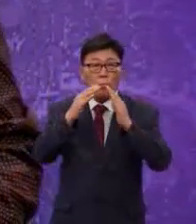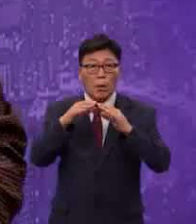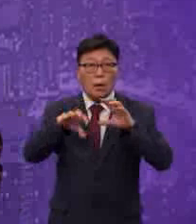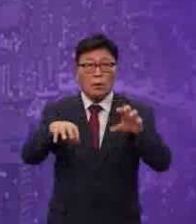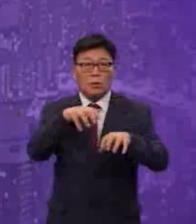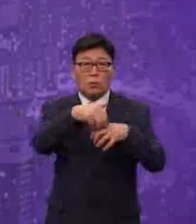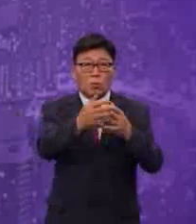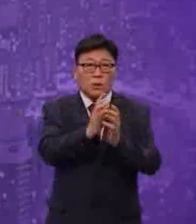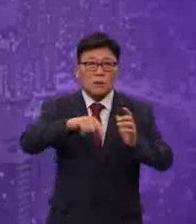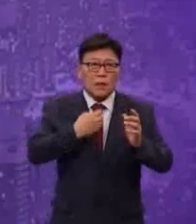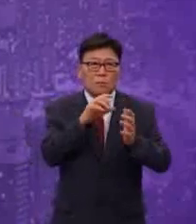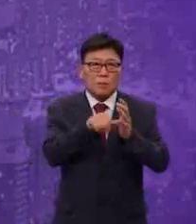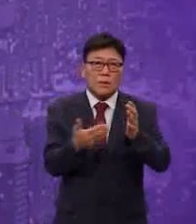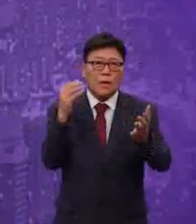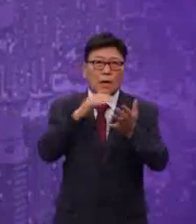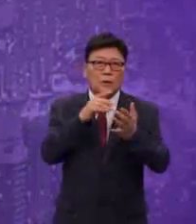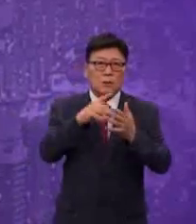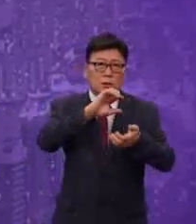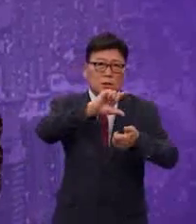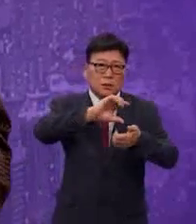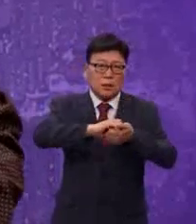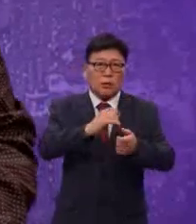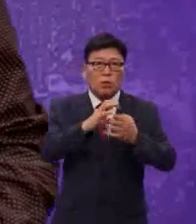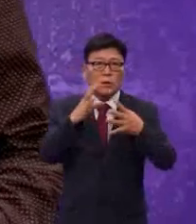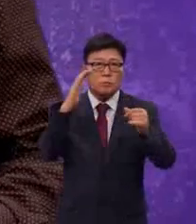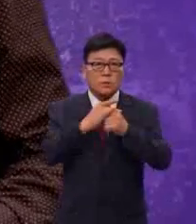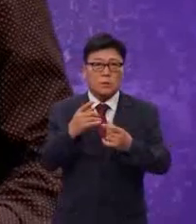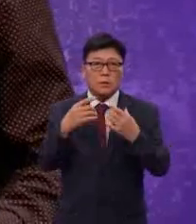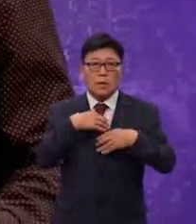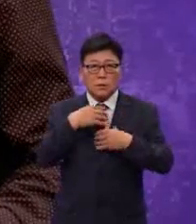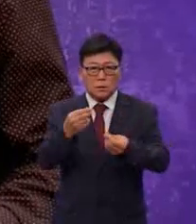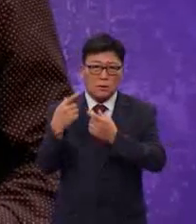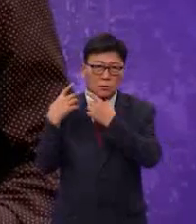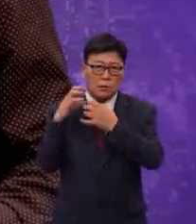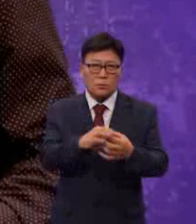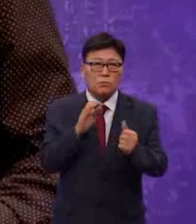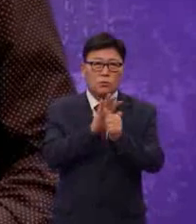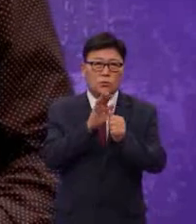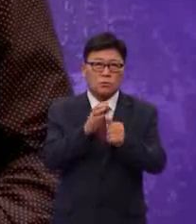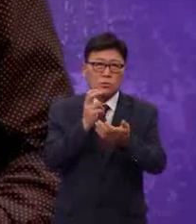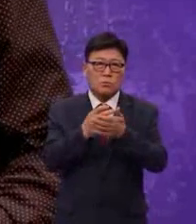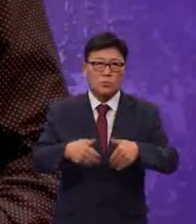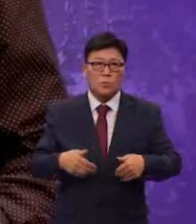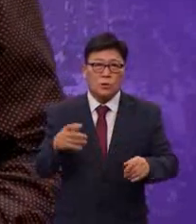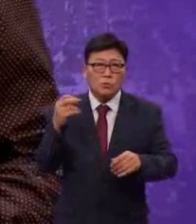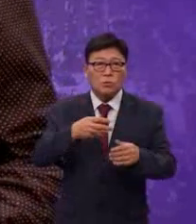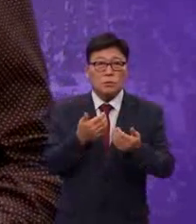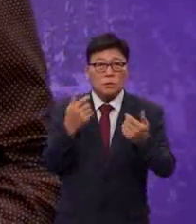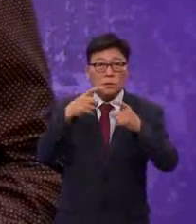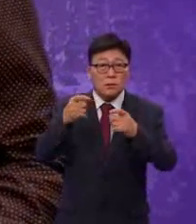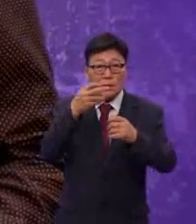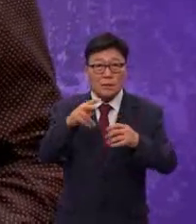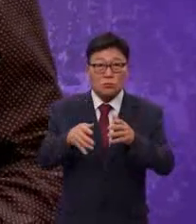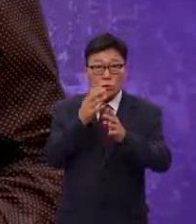공동체가 자립할 때까지 기한의 정황 없이 안정적이고 연속적인 지원의 제도가 필요합니다. 또한 지역의 도시재생